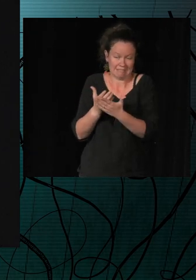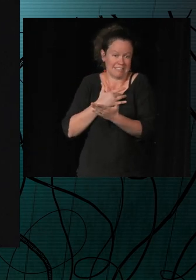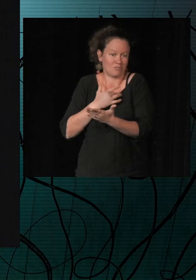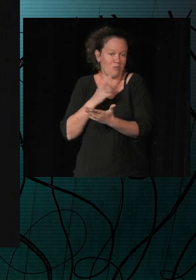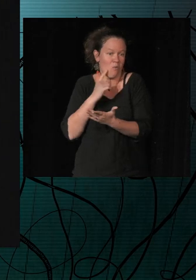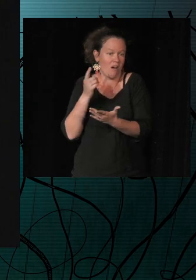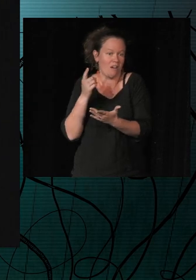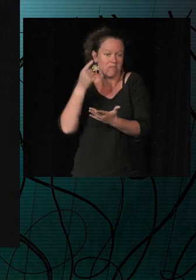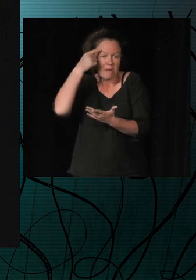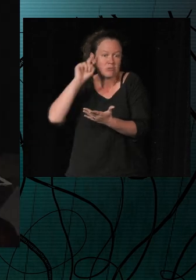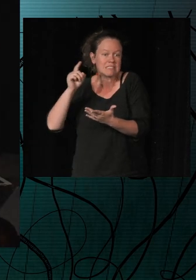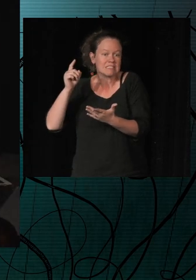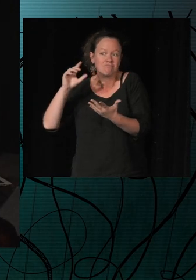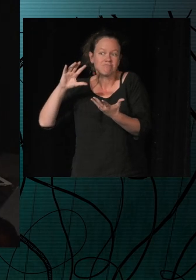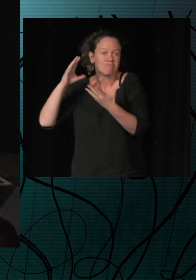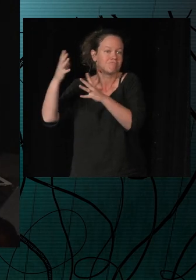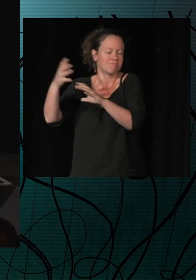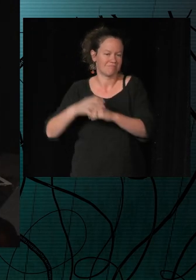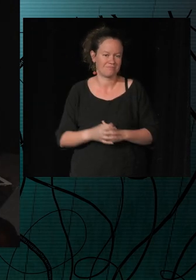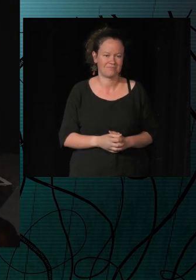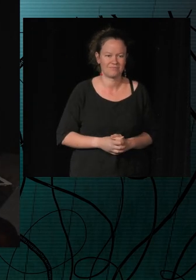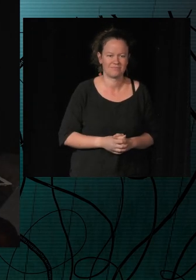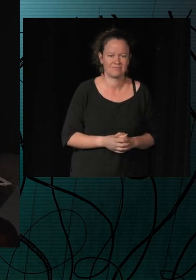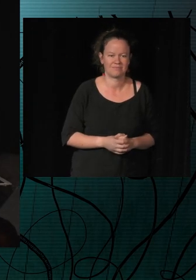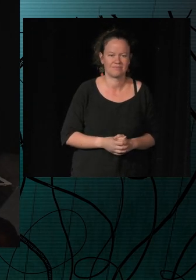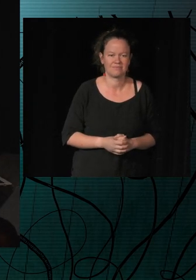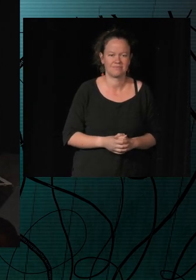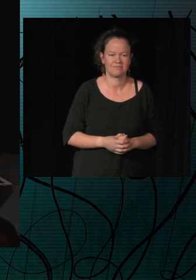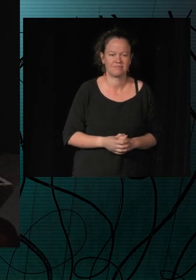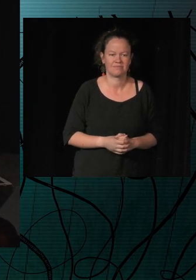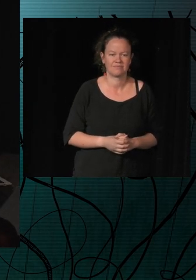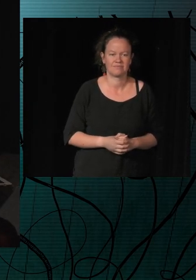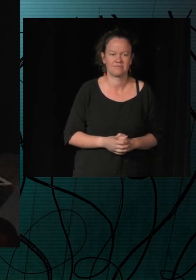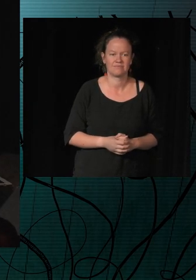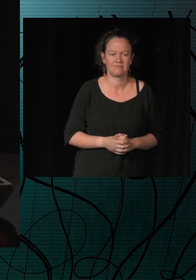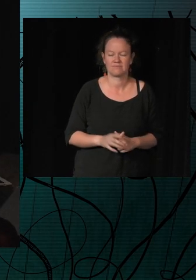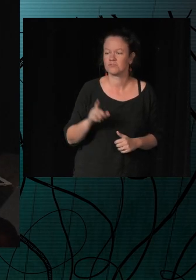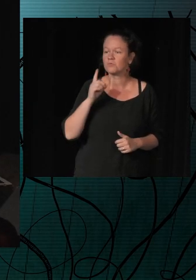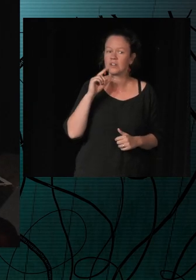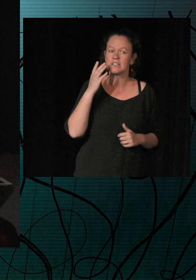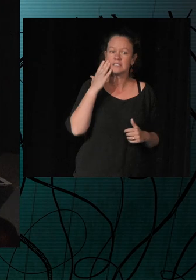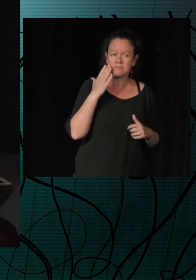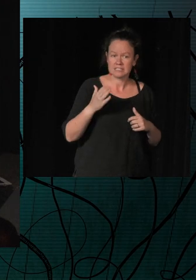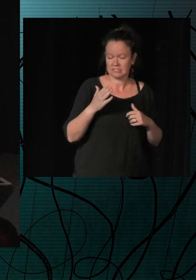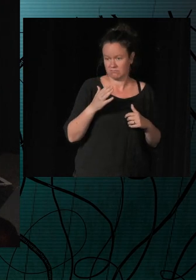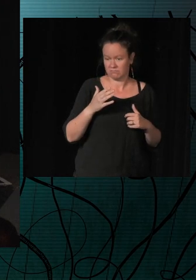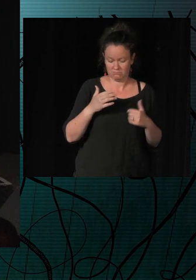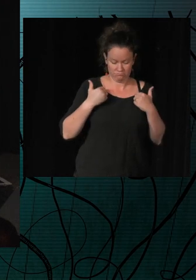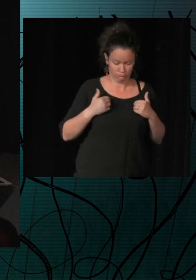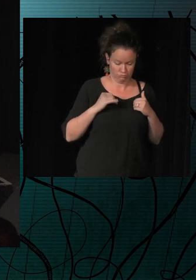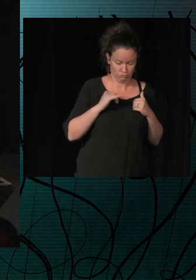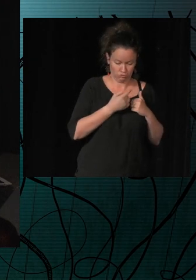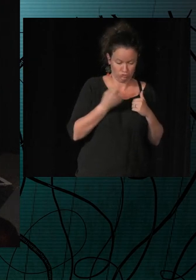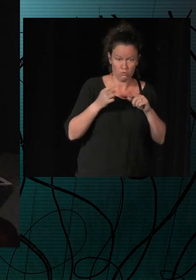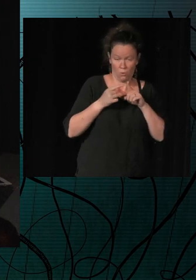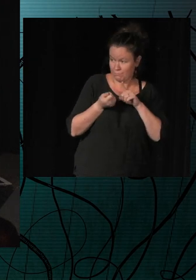avant quoi ça veut dire que si tu fais si tu pratiques un jeu d'horreur à plusieurs ce qui n'est pas le cas a priori euh tu aurais le